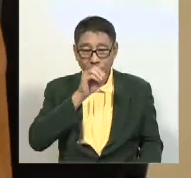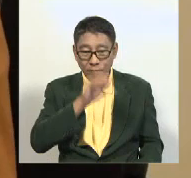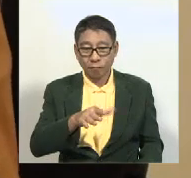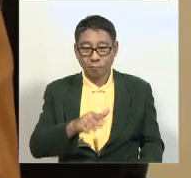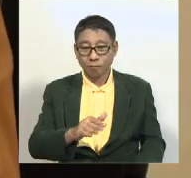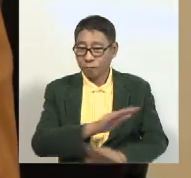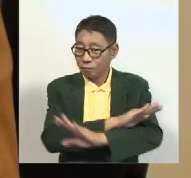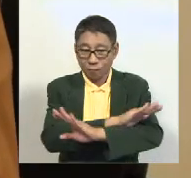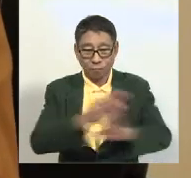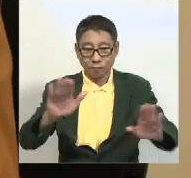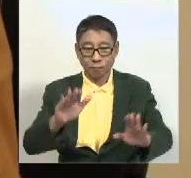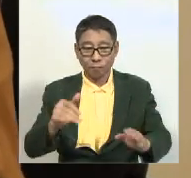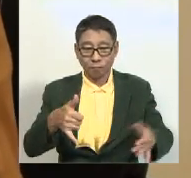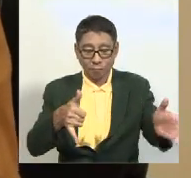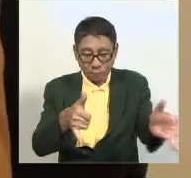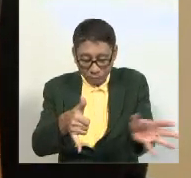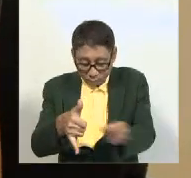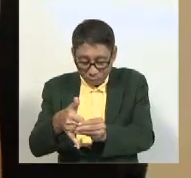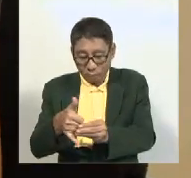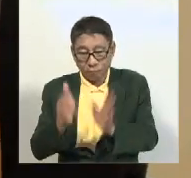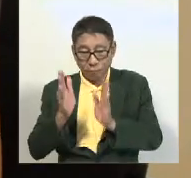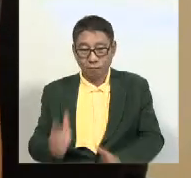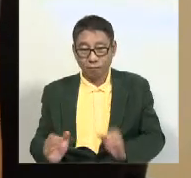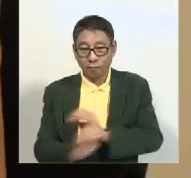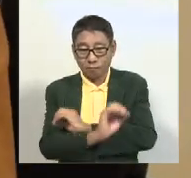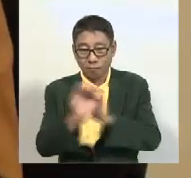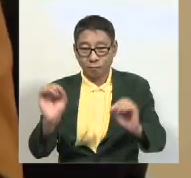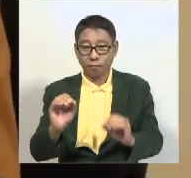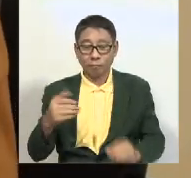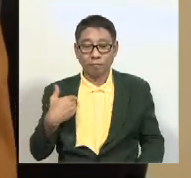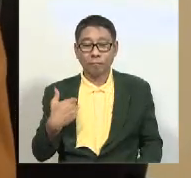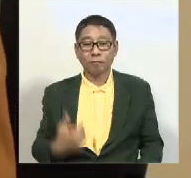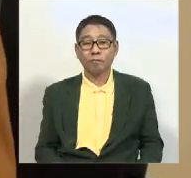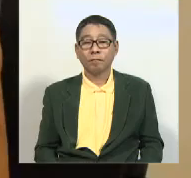ว่าไม่ได้เป็นการระบาดจากหมูสู่คนแน่นอนนะฮะ